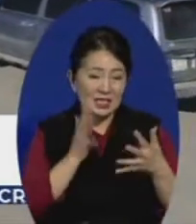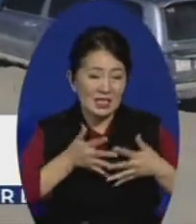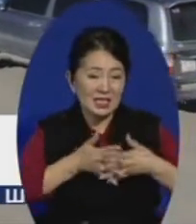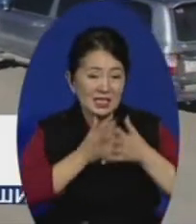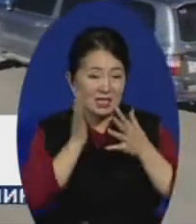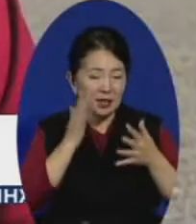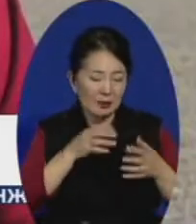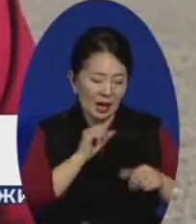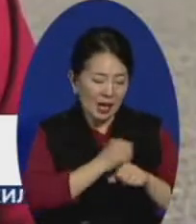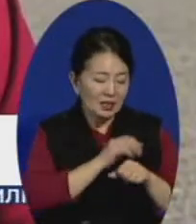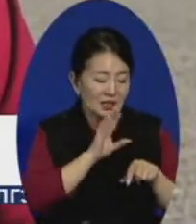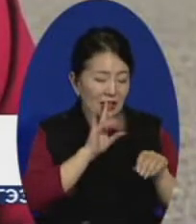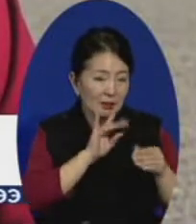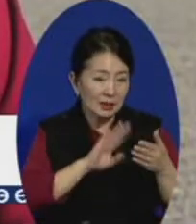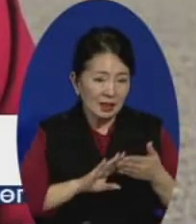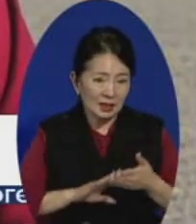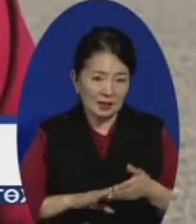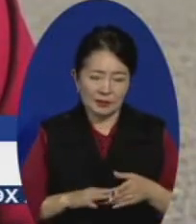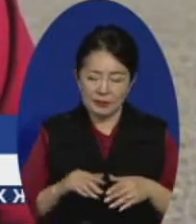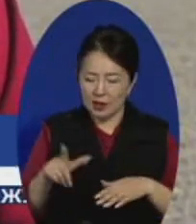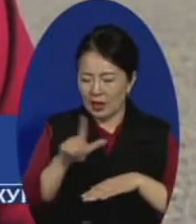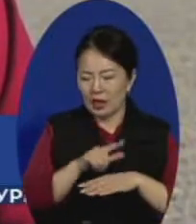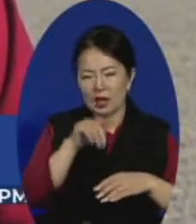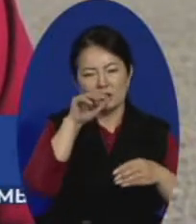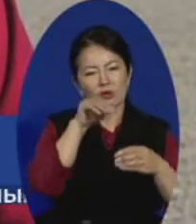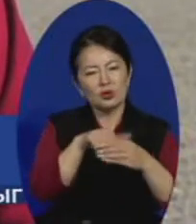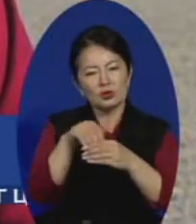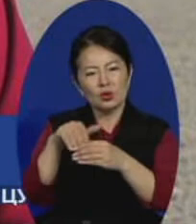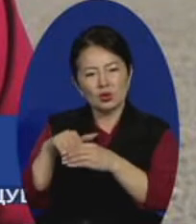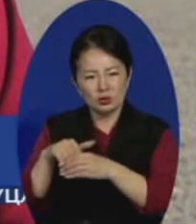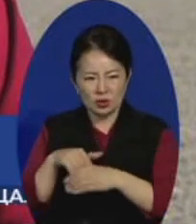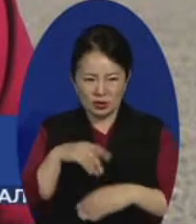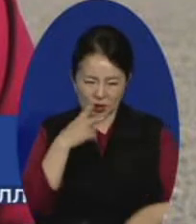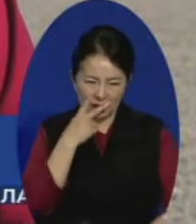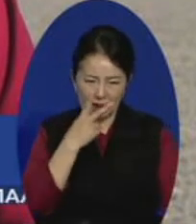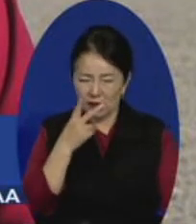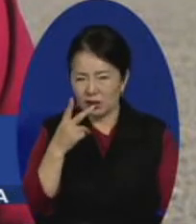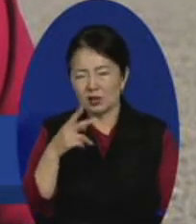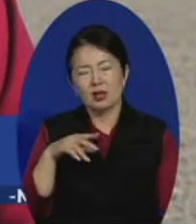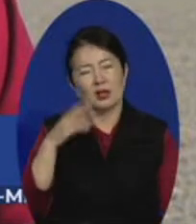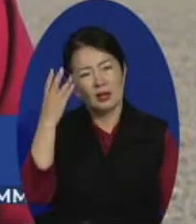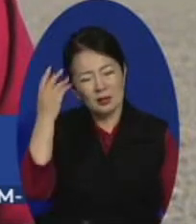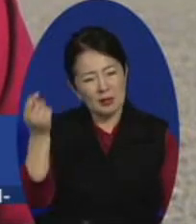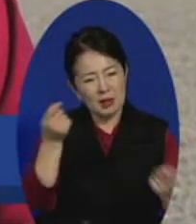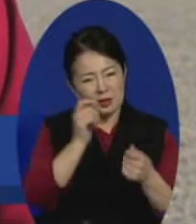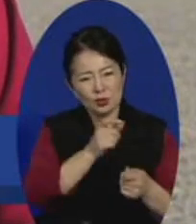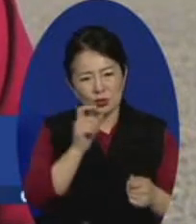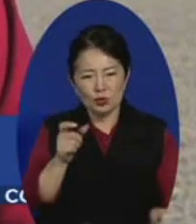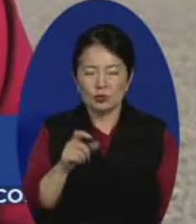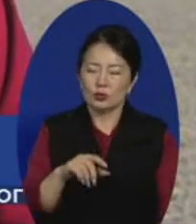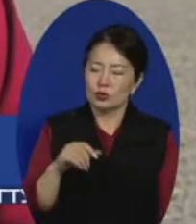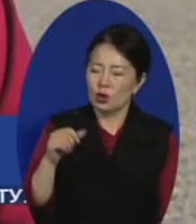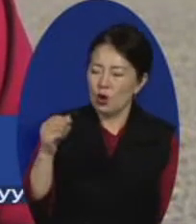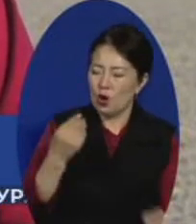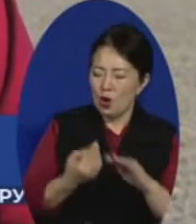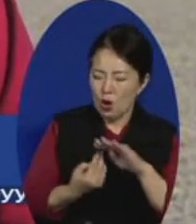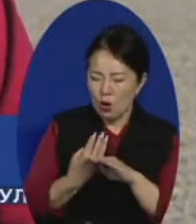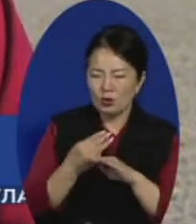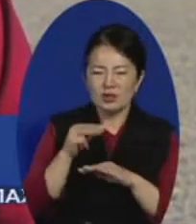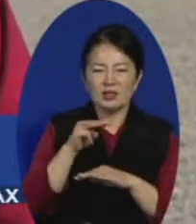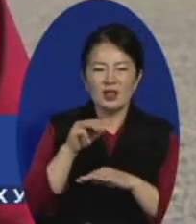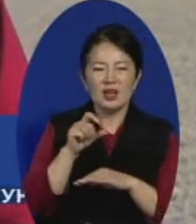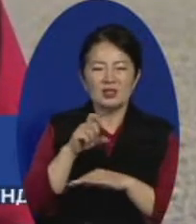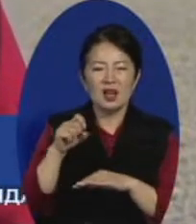нь танилцсан байна. Явж байгаа газар болгонд бол ус манай малчит хөдөлмөрчид энэ өвс тэжээлийн асуудлуудыг нэлээд ярьж